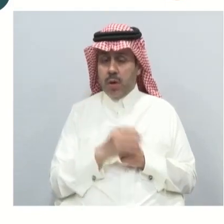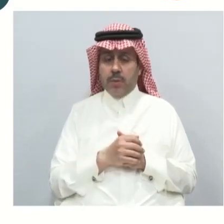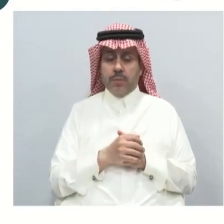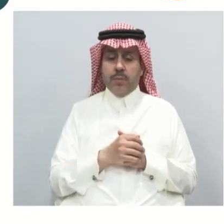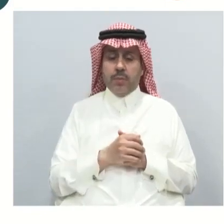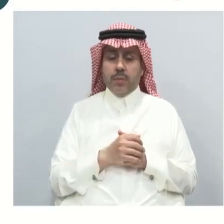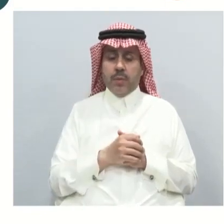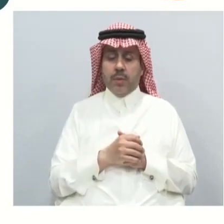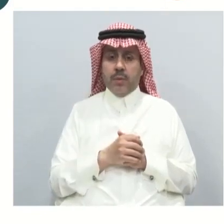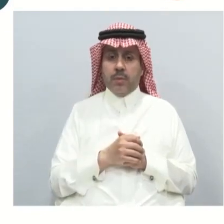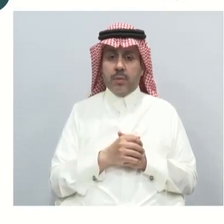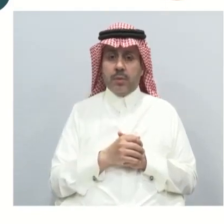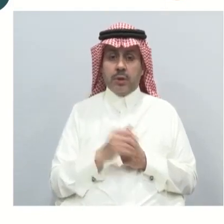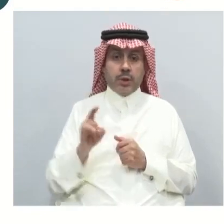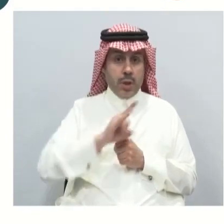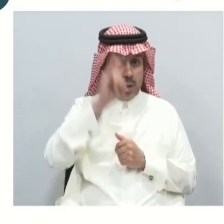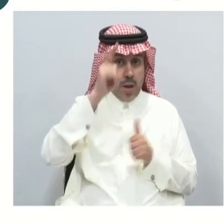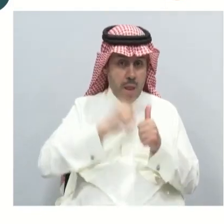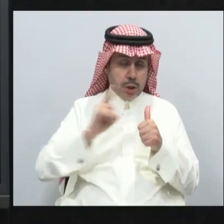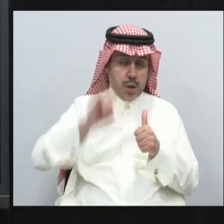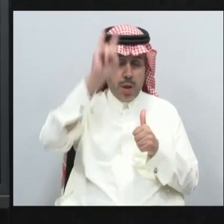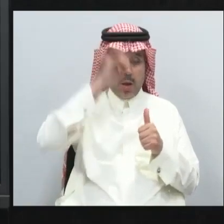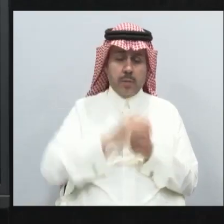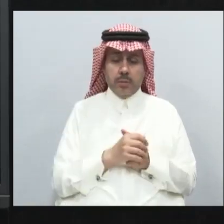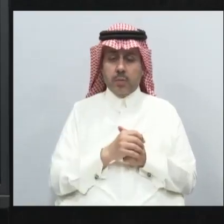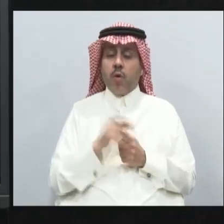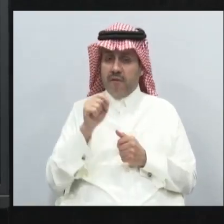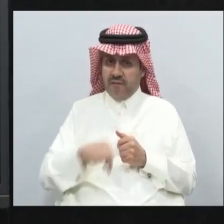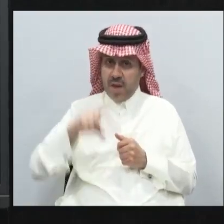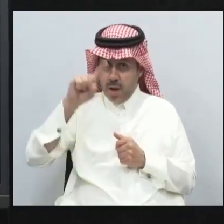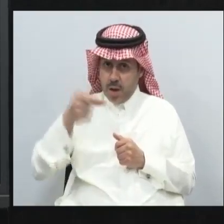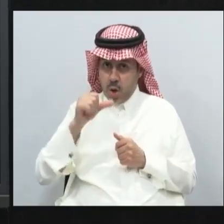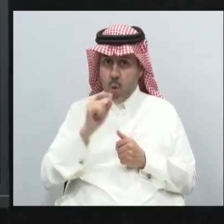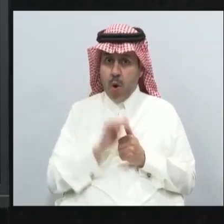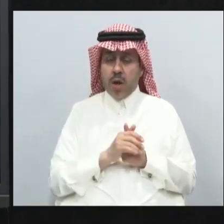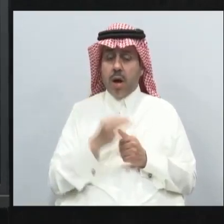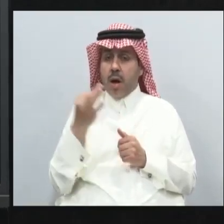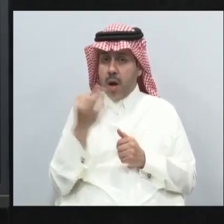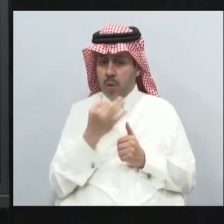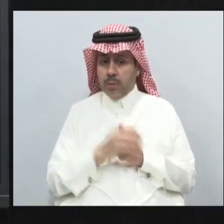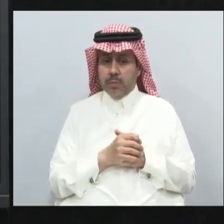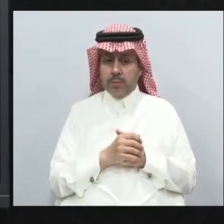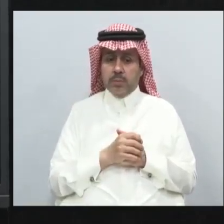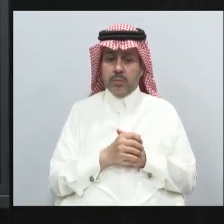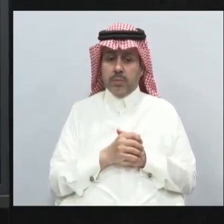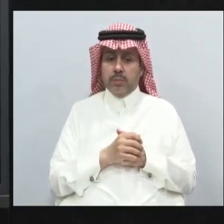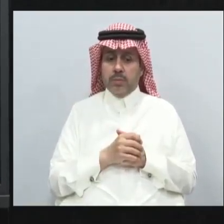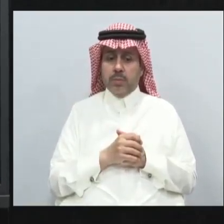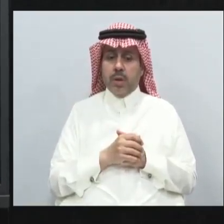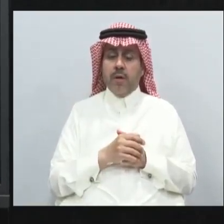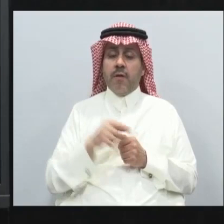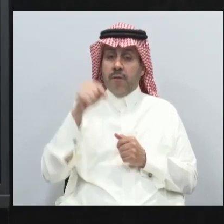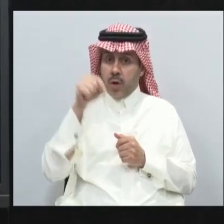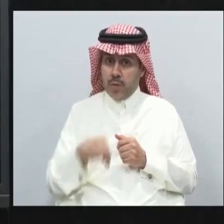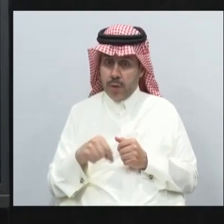فاول امر شهاده ان لا اله الا الله وهناك روايه اخرى ايضا قوله فك فليكن